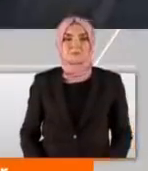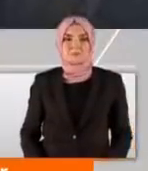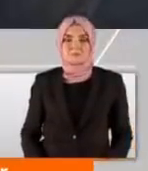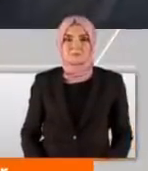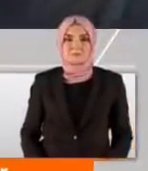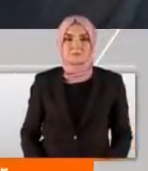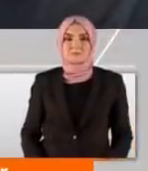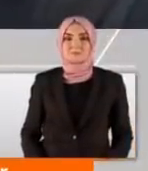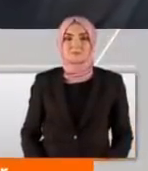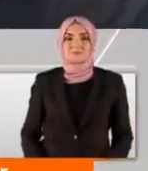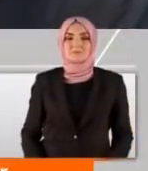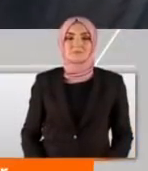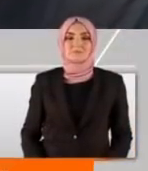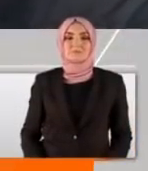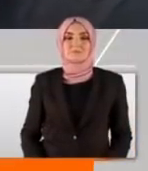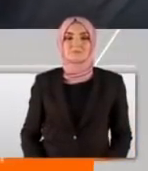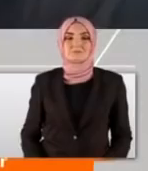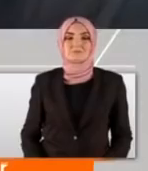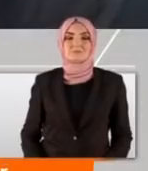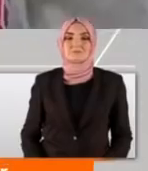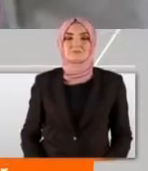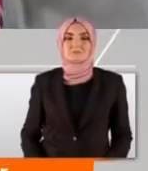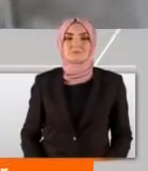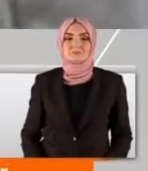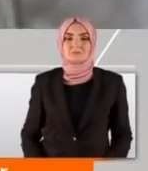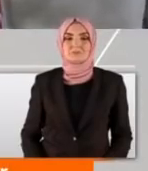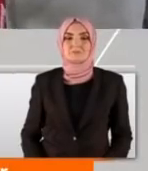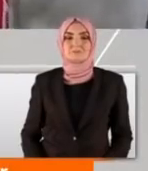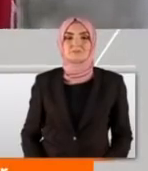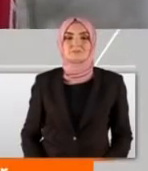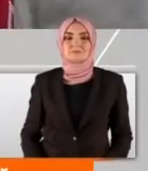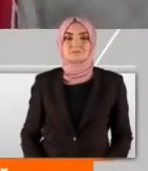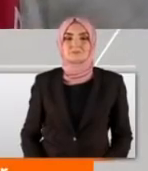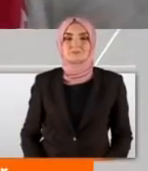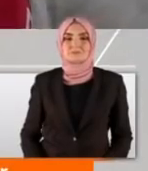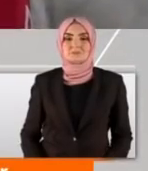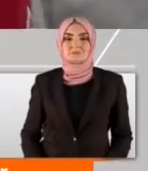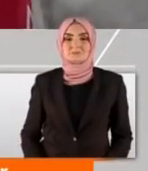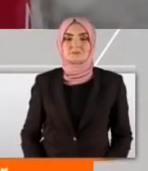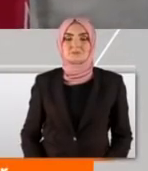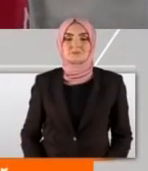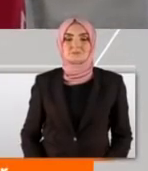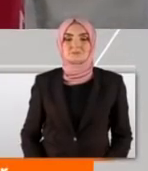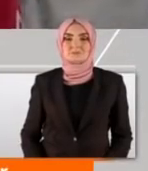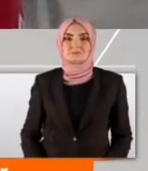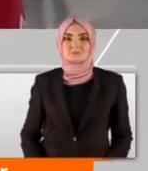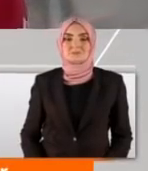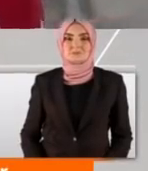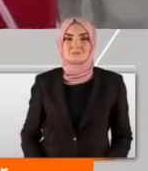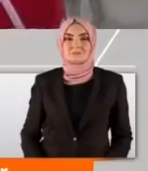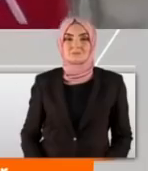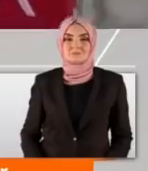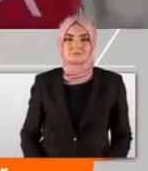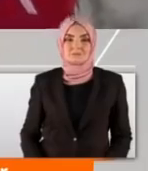Ben telefon alacağım diye geldim de bitirmişler sabahtan. Biz de cep telefonu almayı düşünüyoruz eğer uygun alabilirsek böyle çalışan